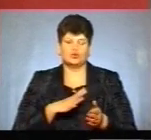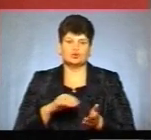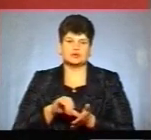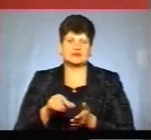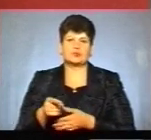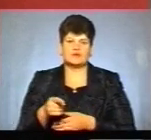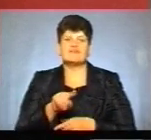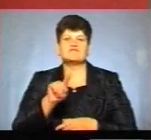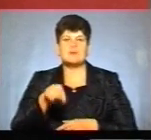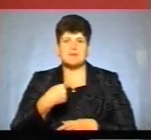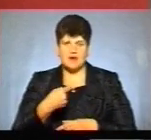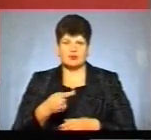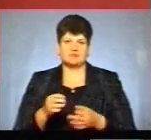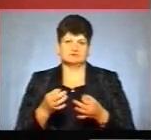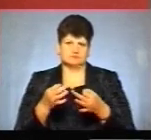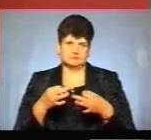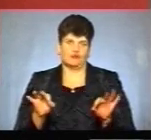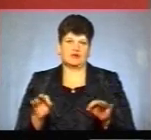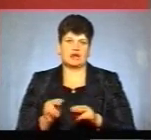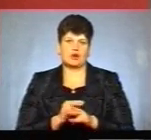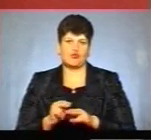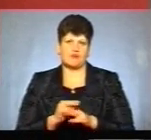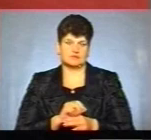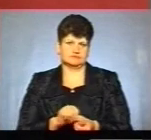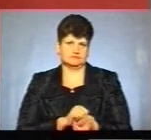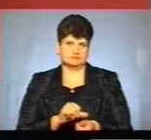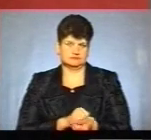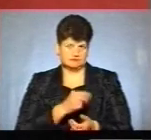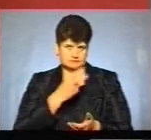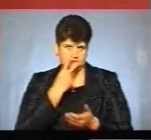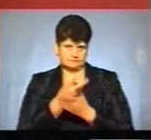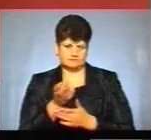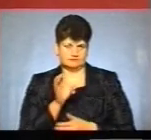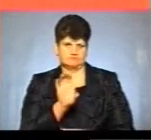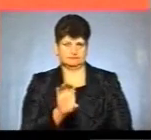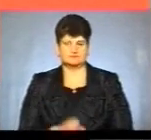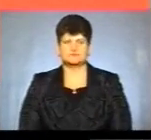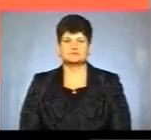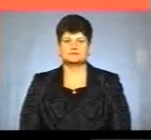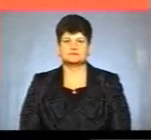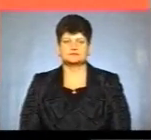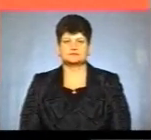Вони вимагали легалізації лікувальної марихуани. Я пропоную зараз переглянути відеоматеріалі.